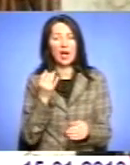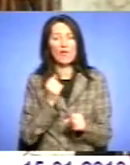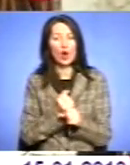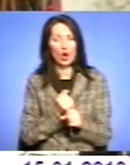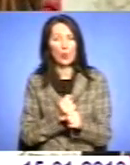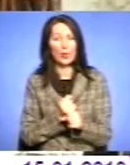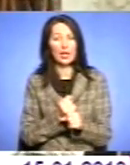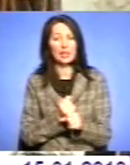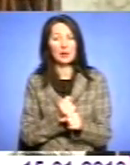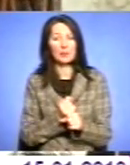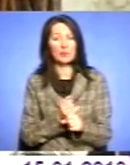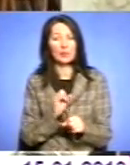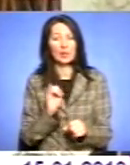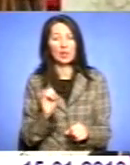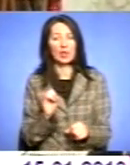робити і